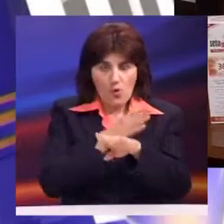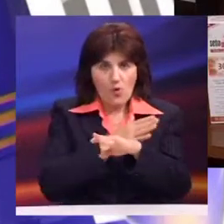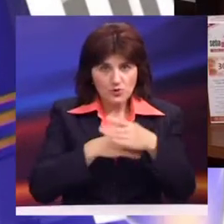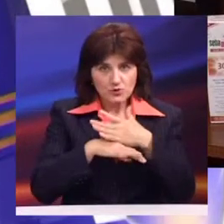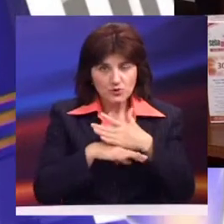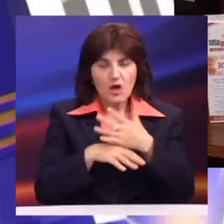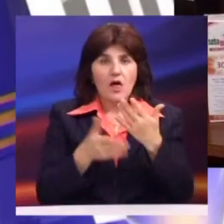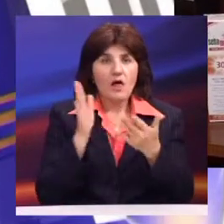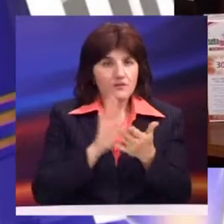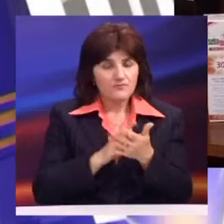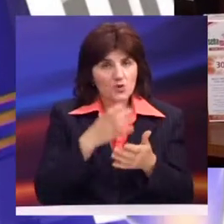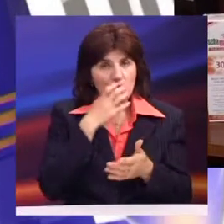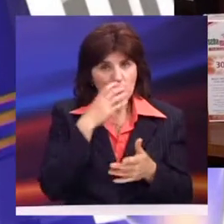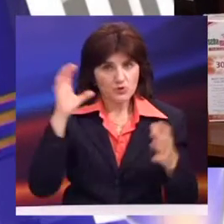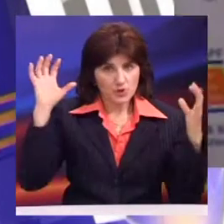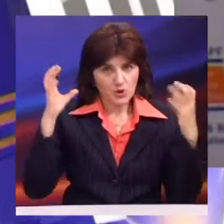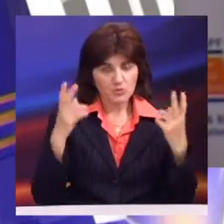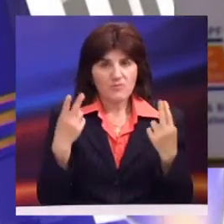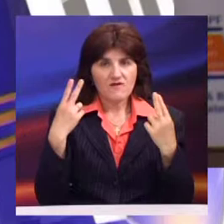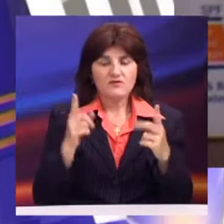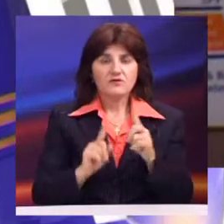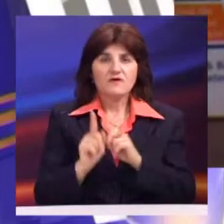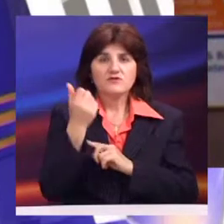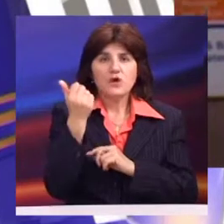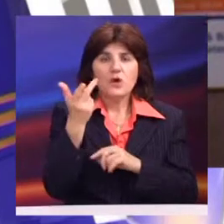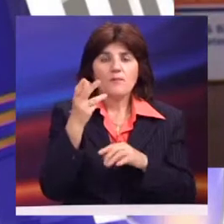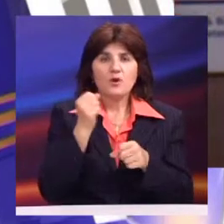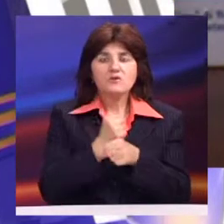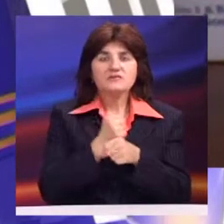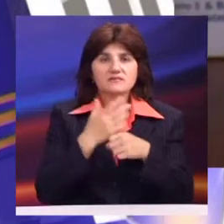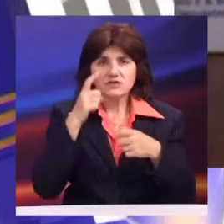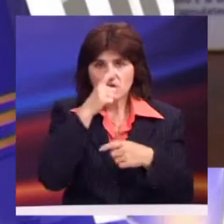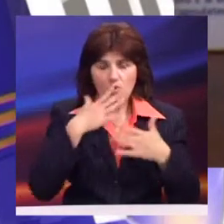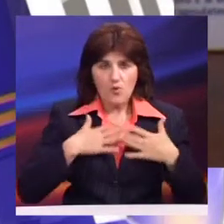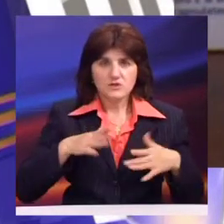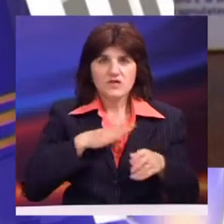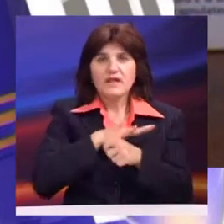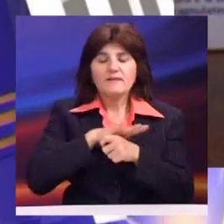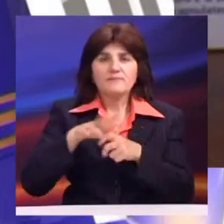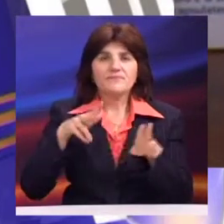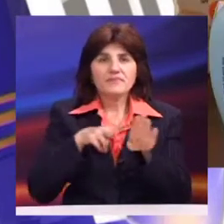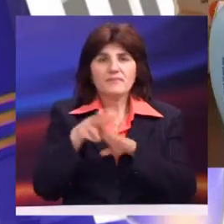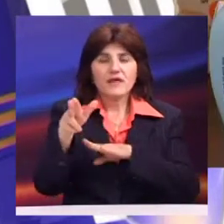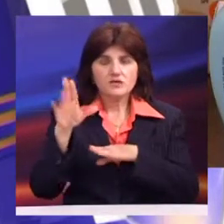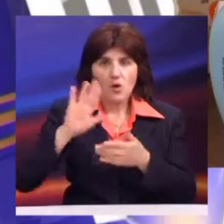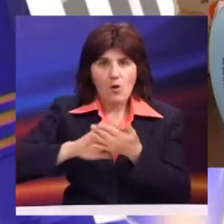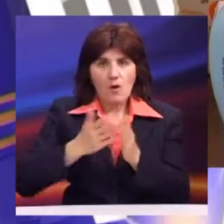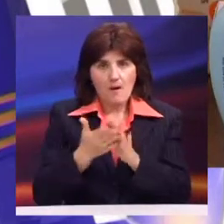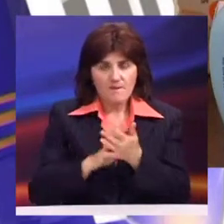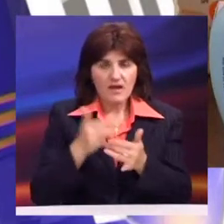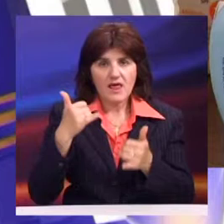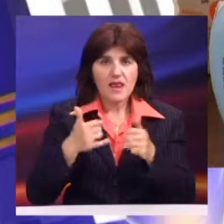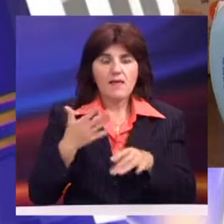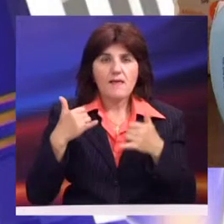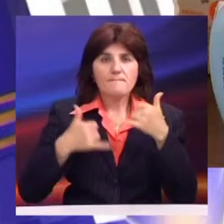A ako se odlučite za sunčanje, neophodno je nanositi kreme sa visokim zaštitnim faktorom kako bi se sprečilo pekotine, kao i hidrantni losion ili